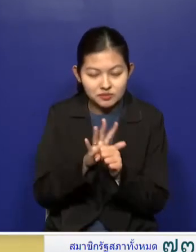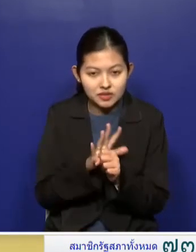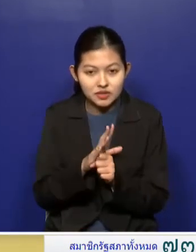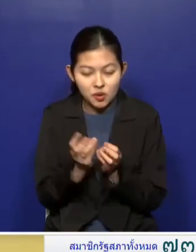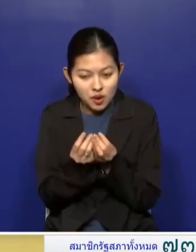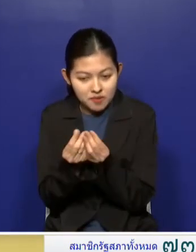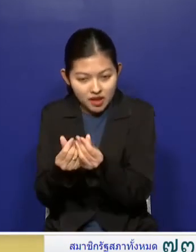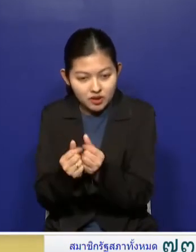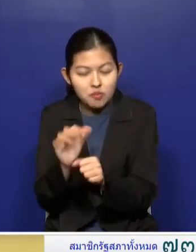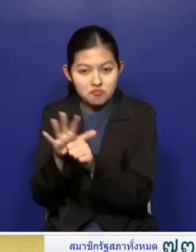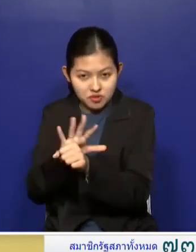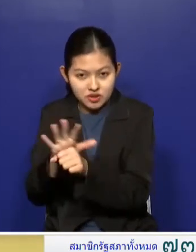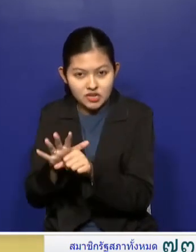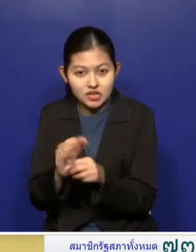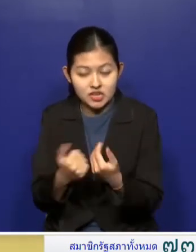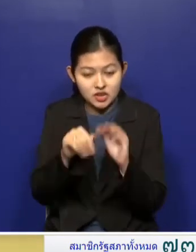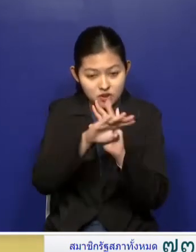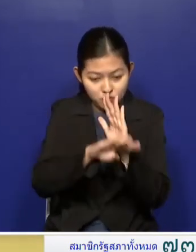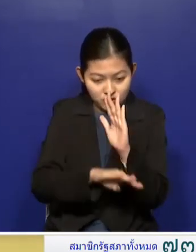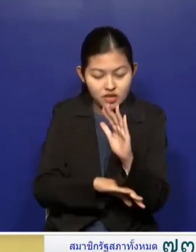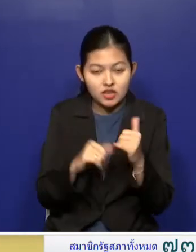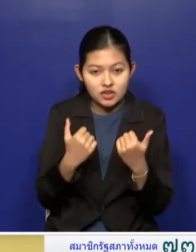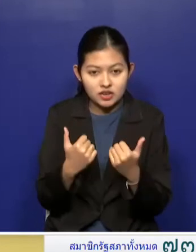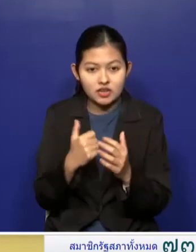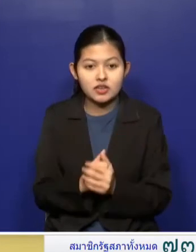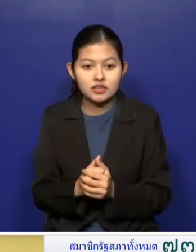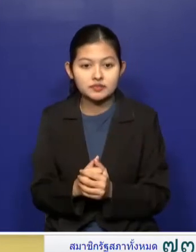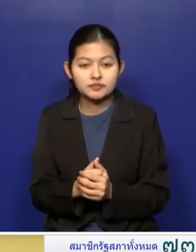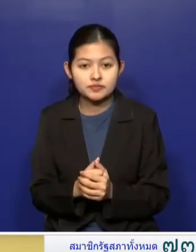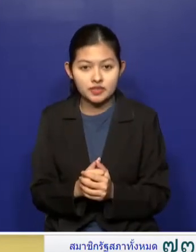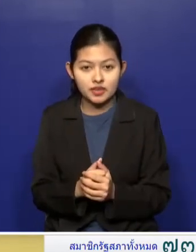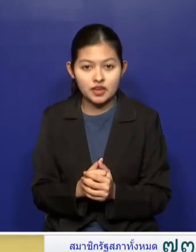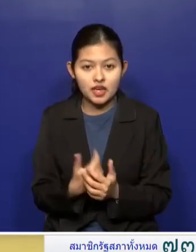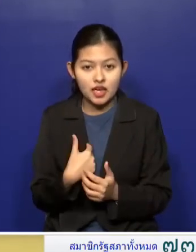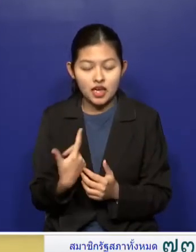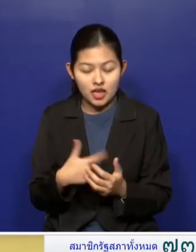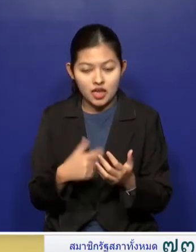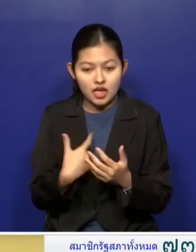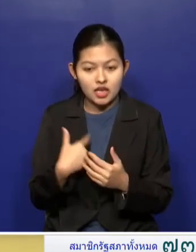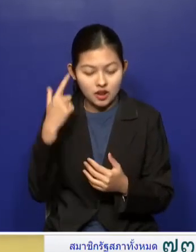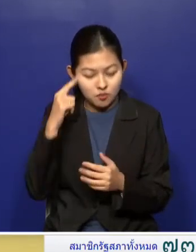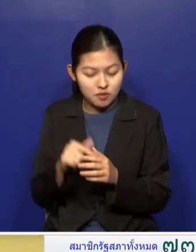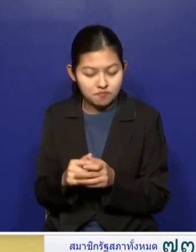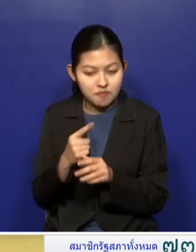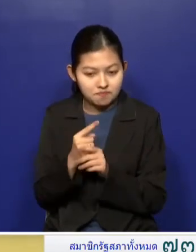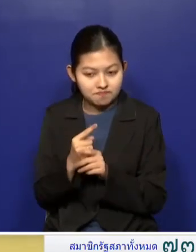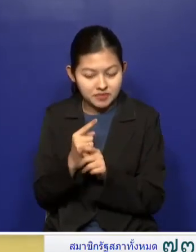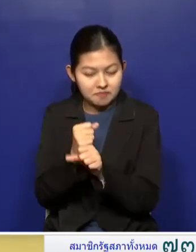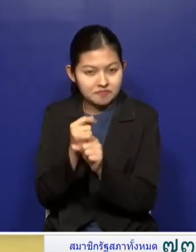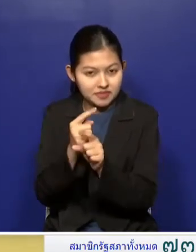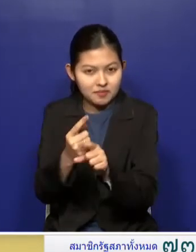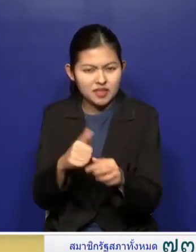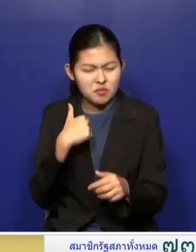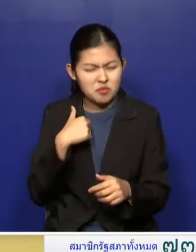กระบวนการที่จะมีต่อไปนี้มันเป็นหลักประกันให้เราได้พึ่งทิ้งได้พอสมควรละผมจึงไม่เห็นด้วยที่จะไปยื่นและที่